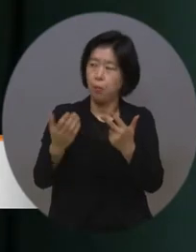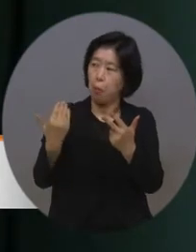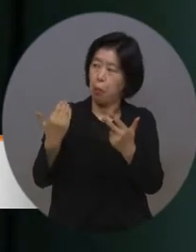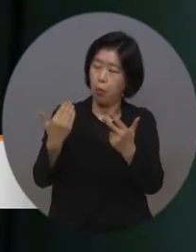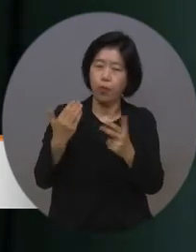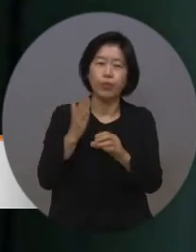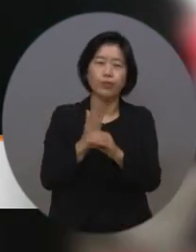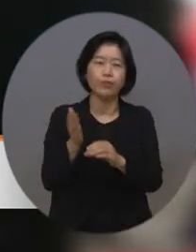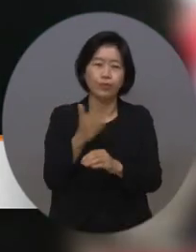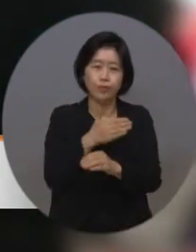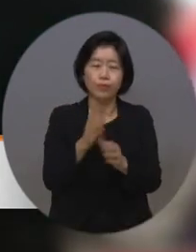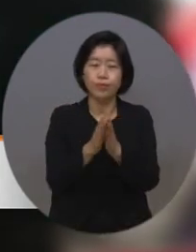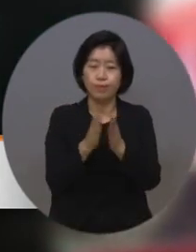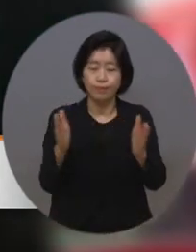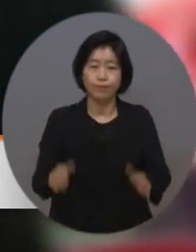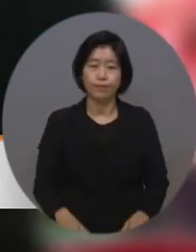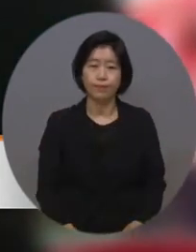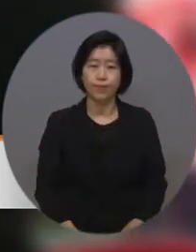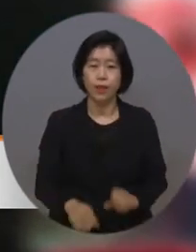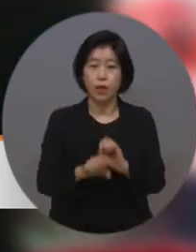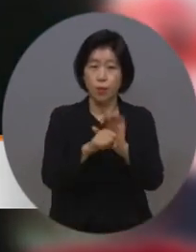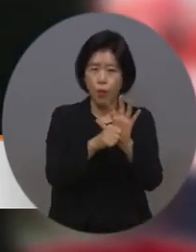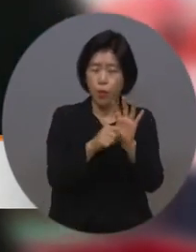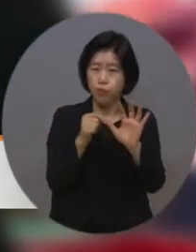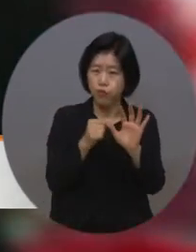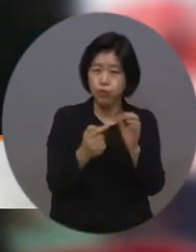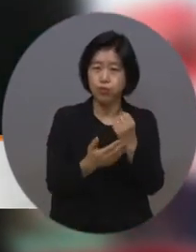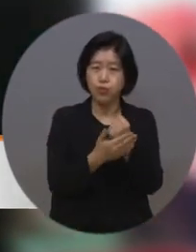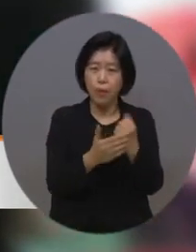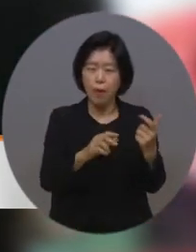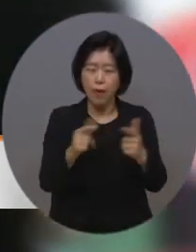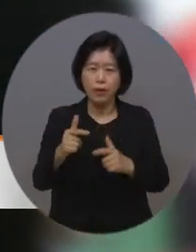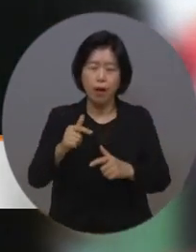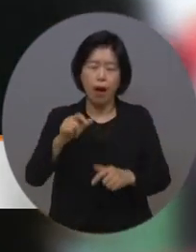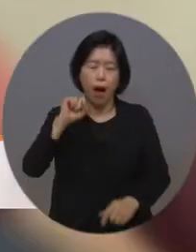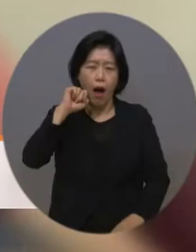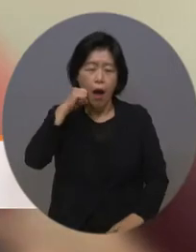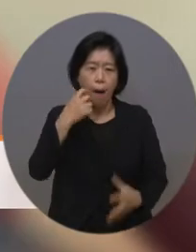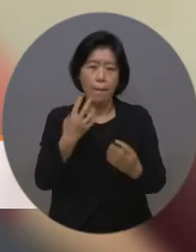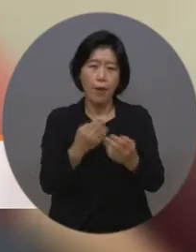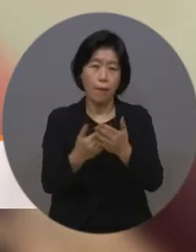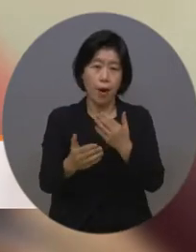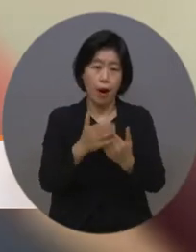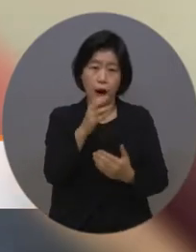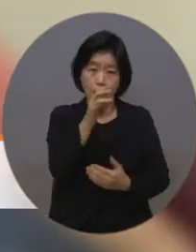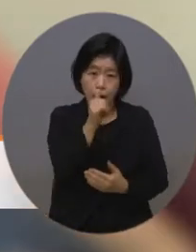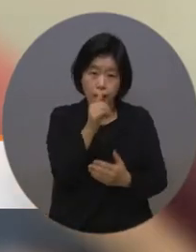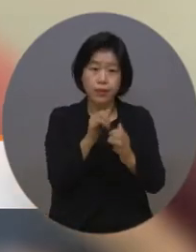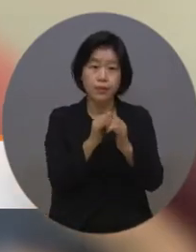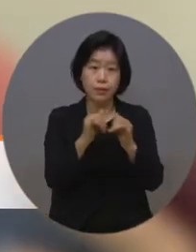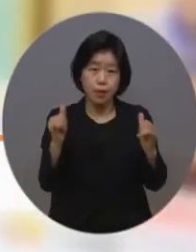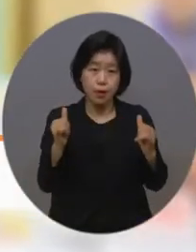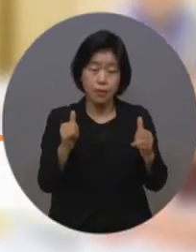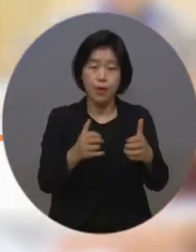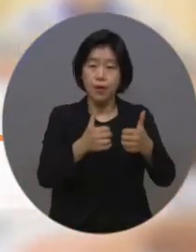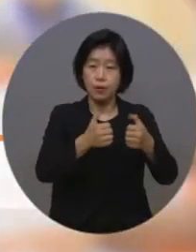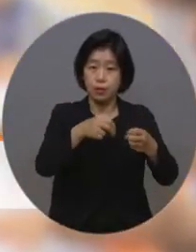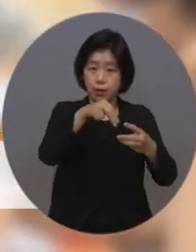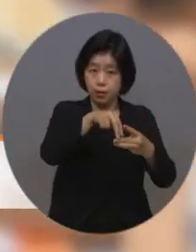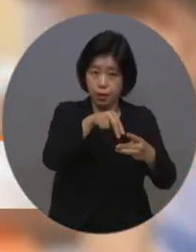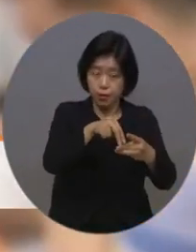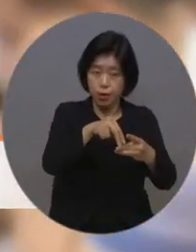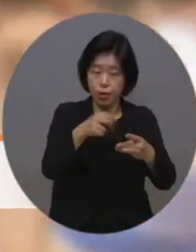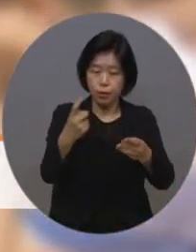시작했습니다. 코로나19로 도움이 필요한 발달장애 당사자나 가족은 상담센터 또는 각 자치구